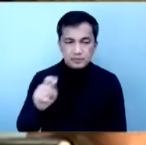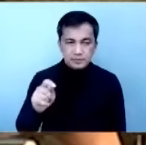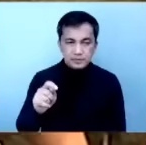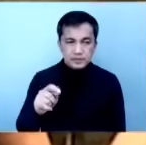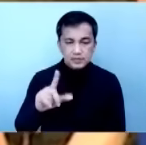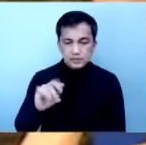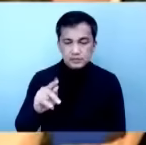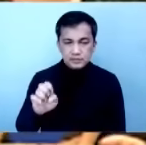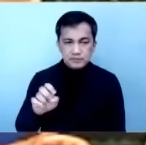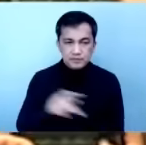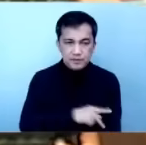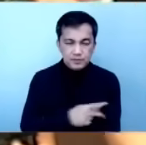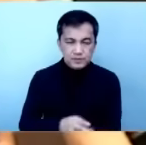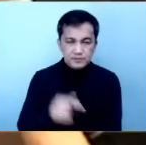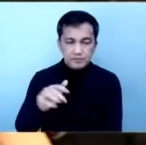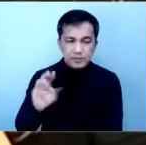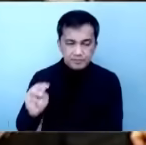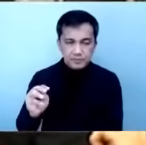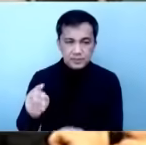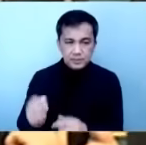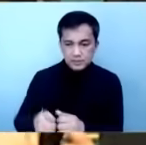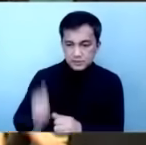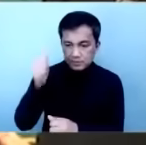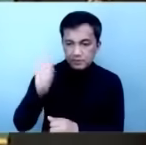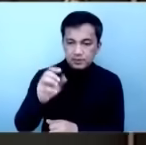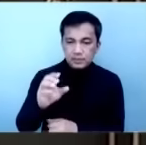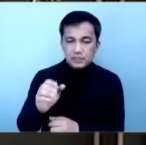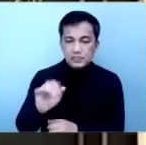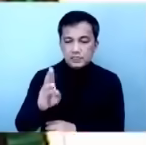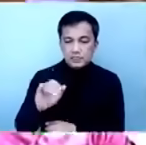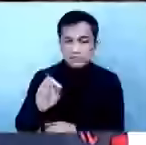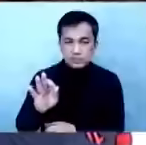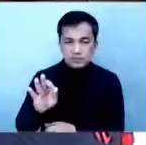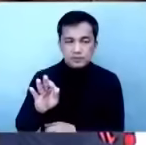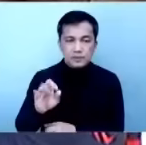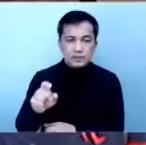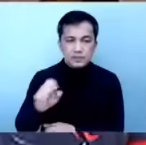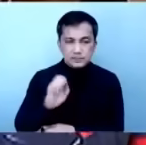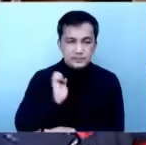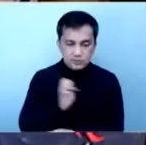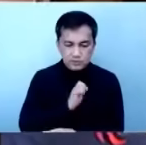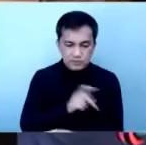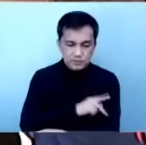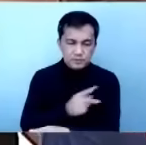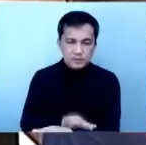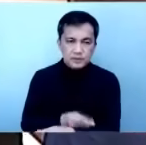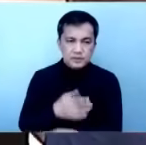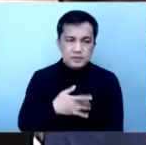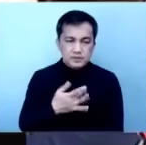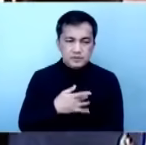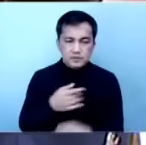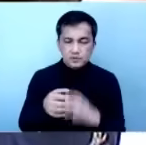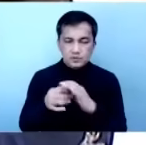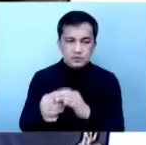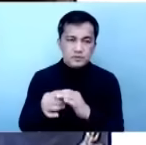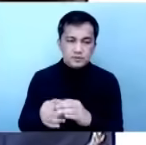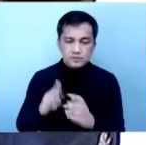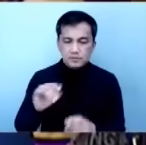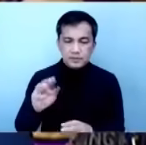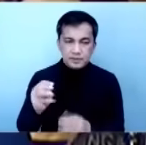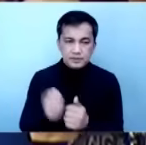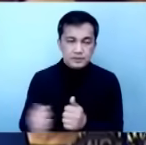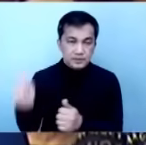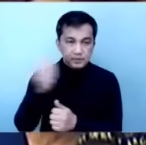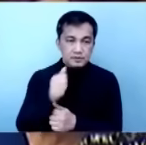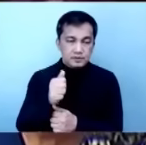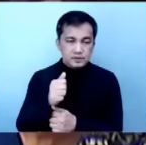barm habang nasa mananalong Chief minister ang executive power at ang napipisil ng koalisyon na maging barm Chief minister